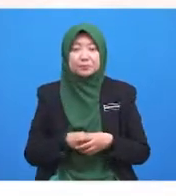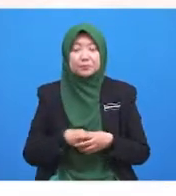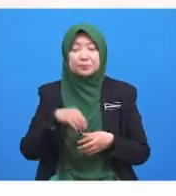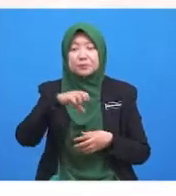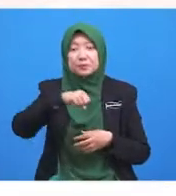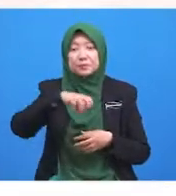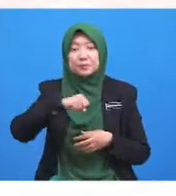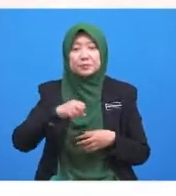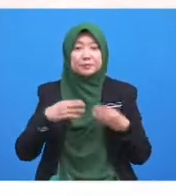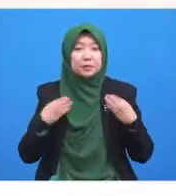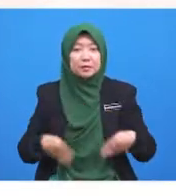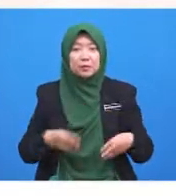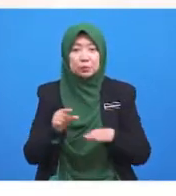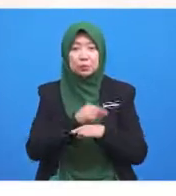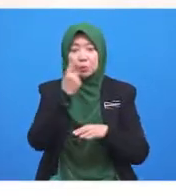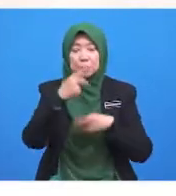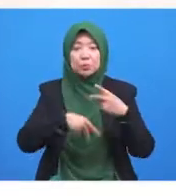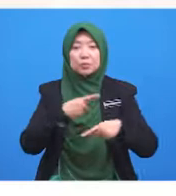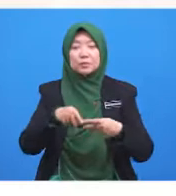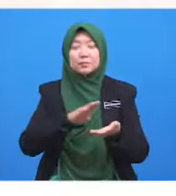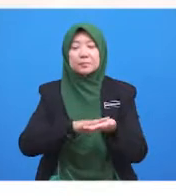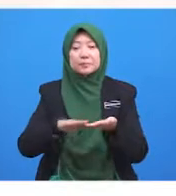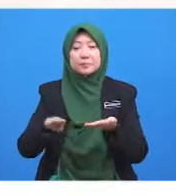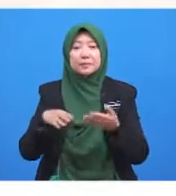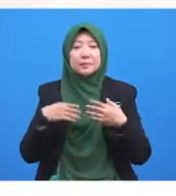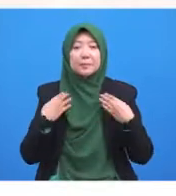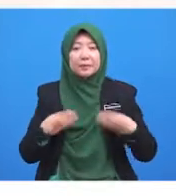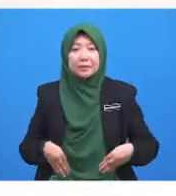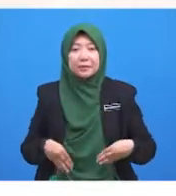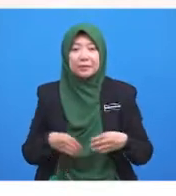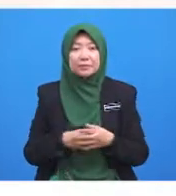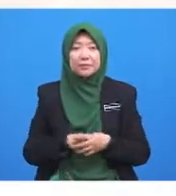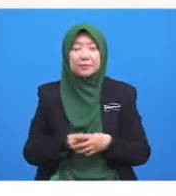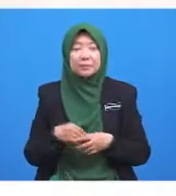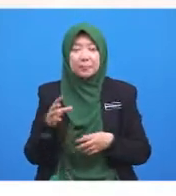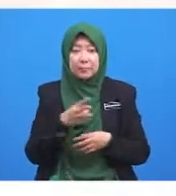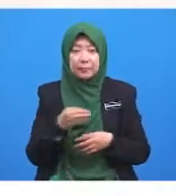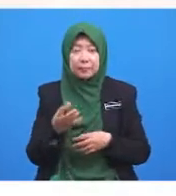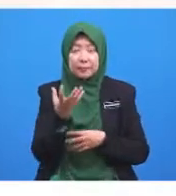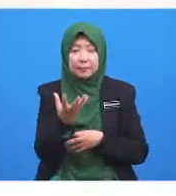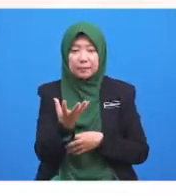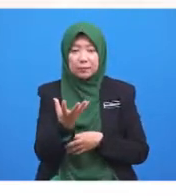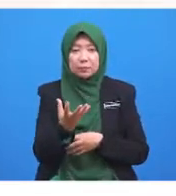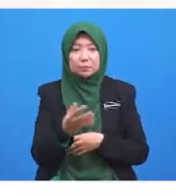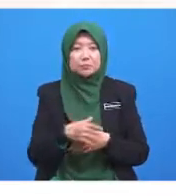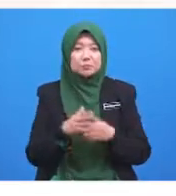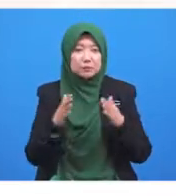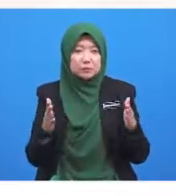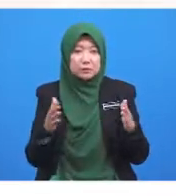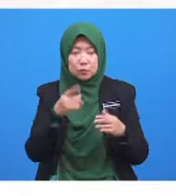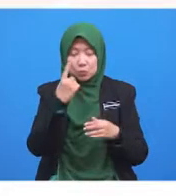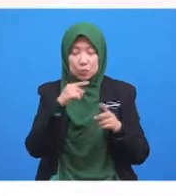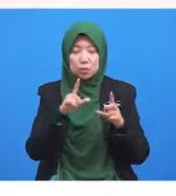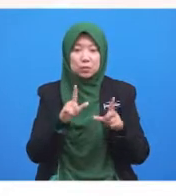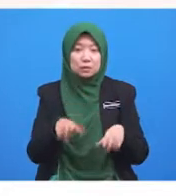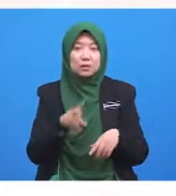badan digunakan semasa proses membersihkan badan. Dan akhir sekali, mangkuk besar bowl digunakan untuk mengisi